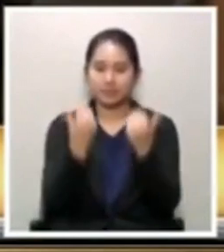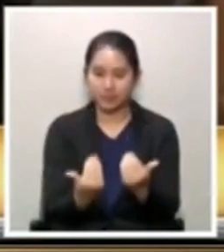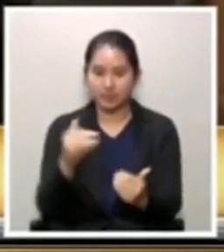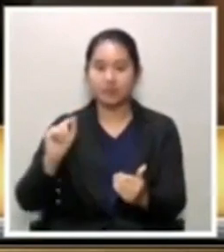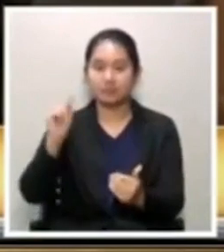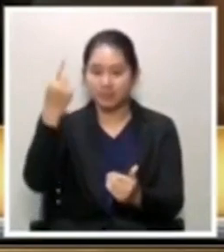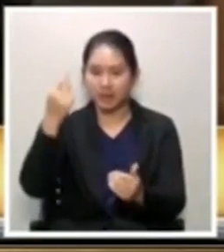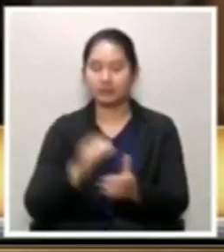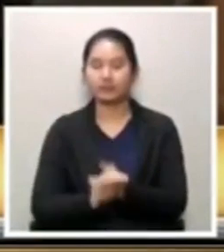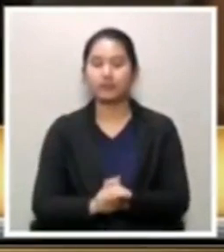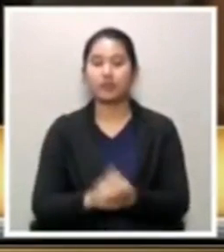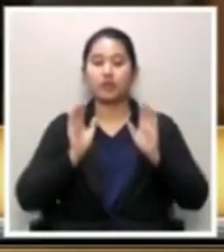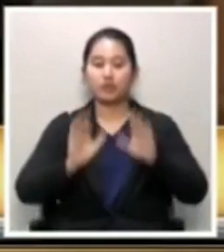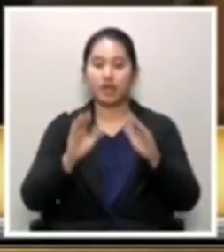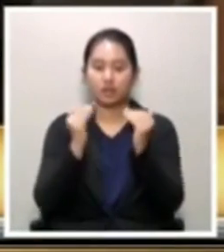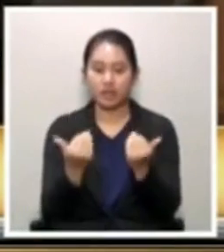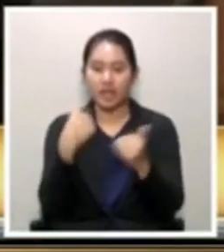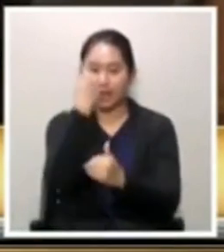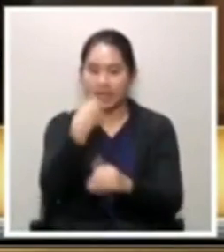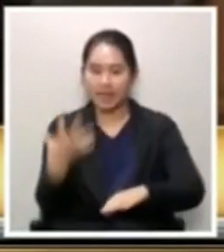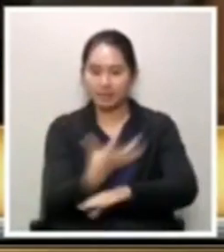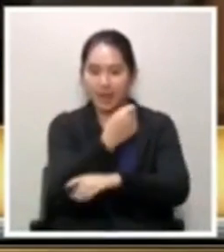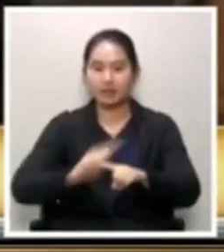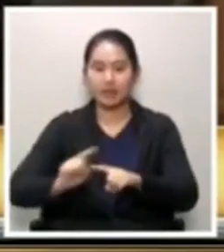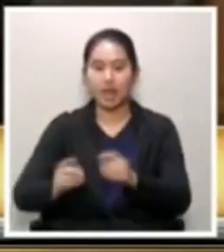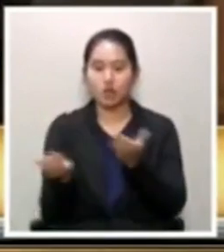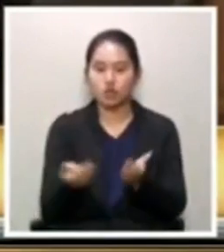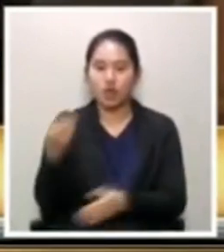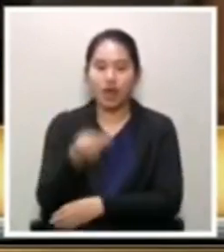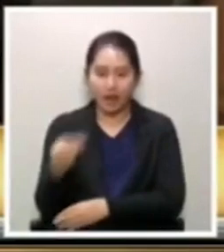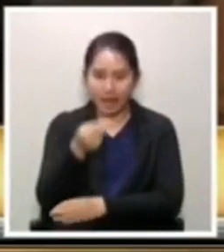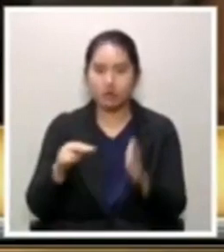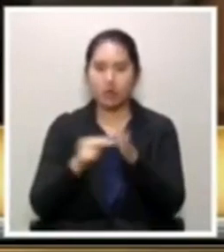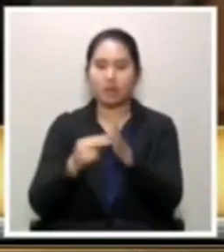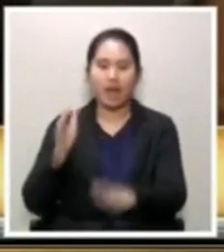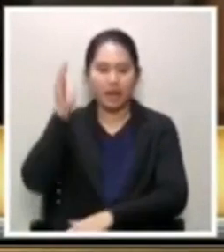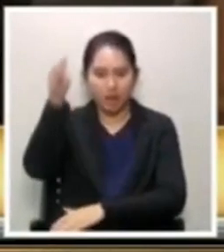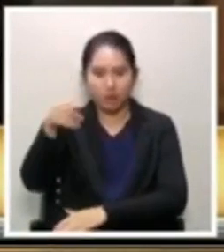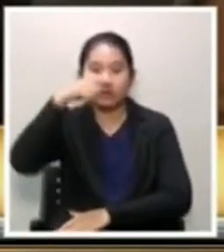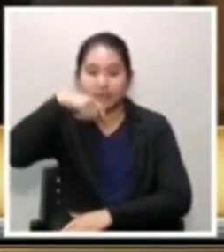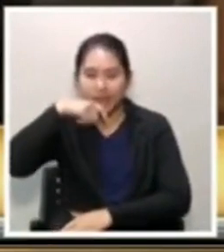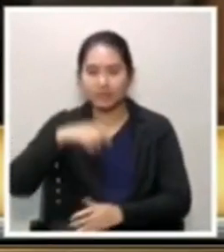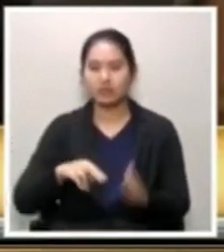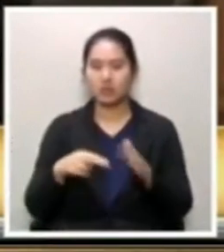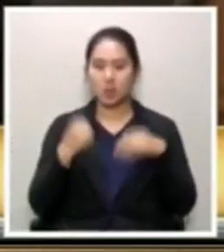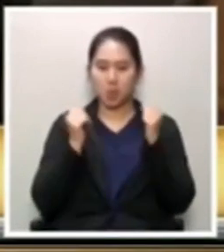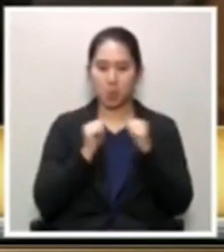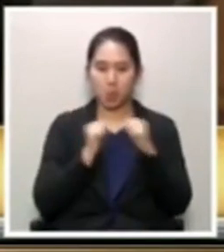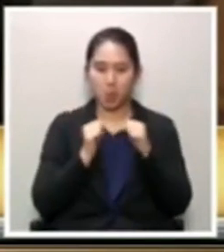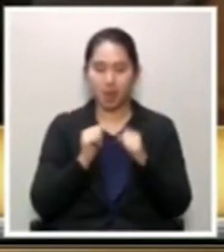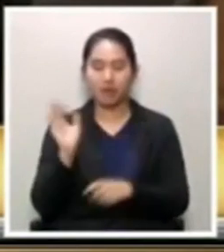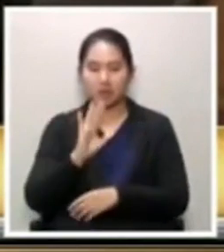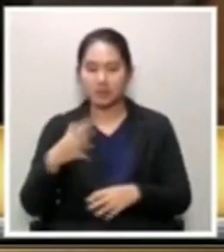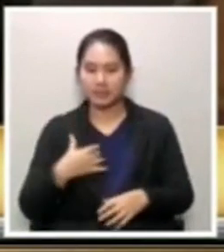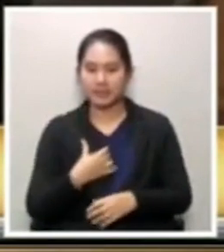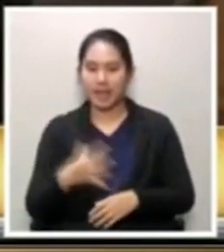อยากฝากไปถึงผู้มีอํานาจในปัจจุบันลูกหลานของเราอนาคตของประเทศรอท่านอยู่ท่านเลิกหวาดระแวงเลิกหวงอําน